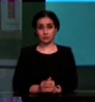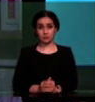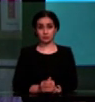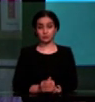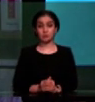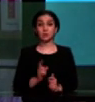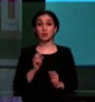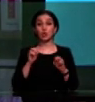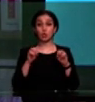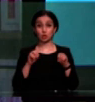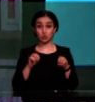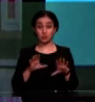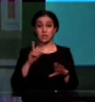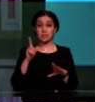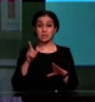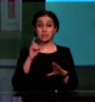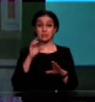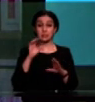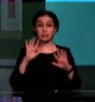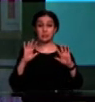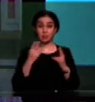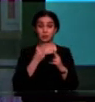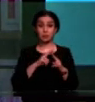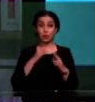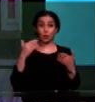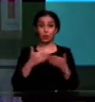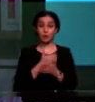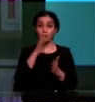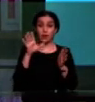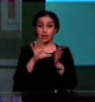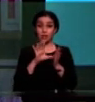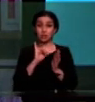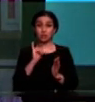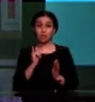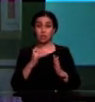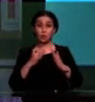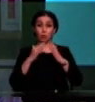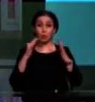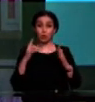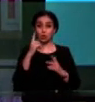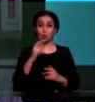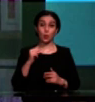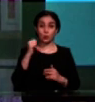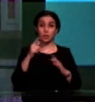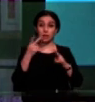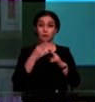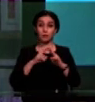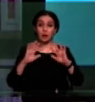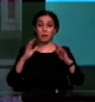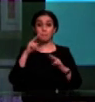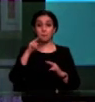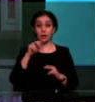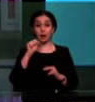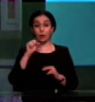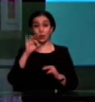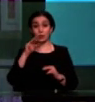Решение. Событие А. Новый электрический чайник прослужит больше года. Его вероятность P от А